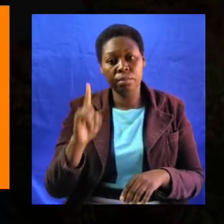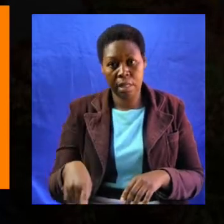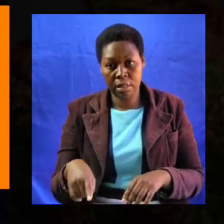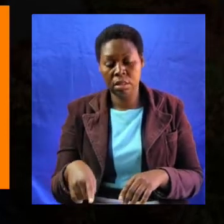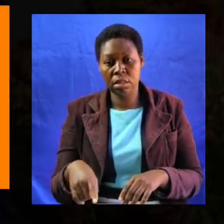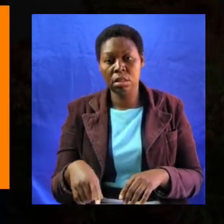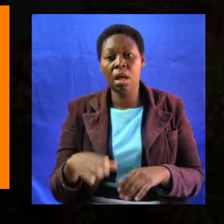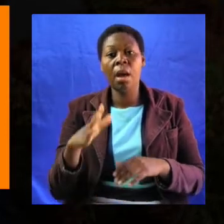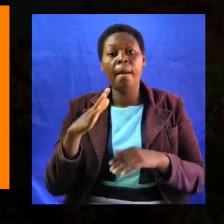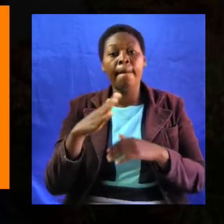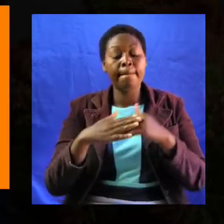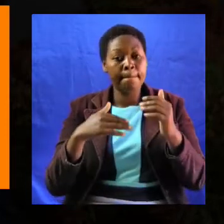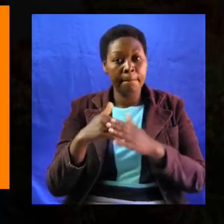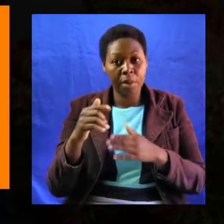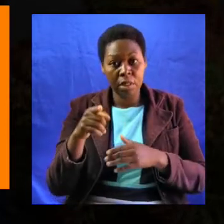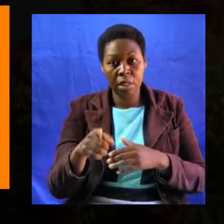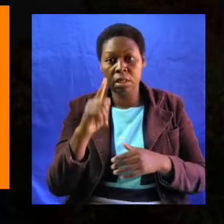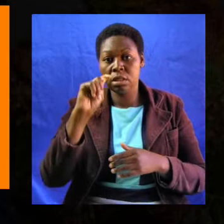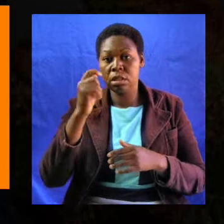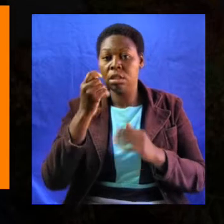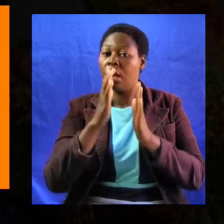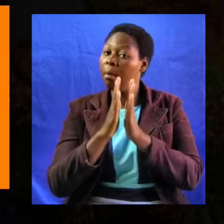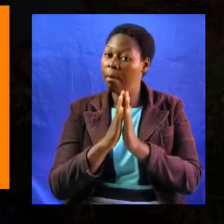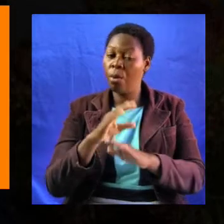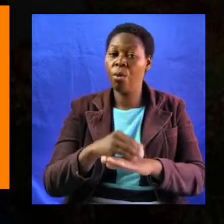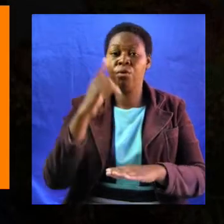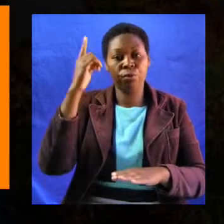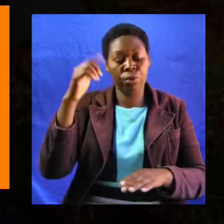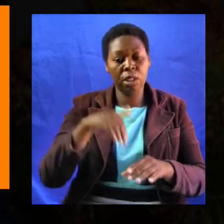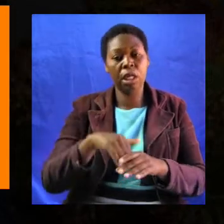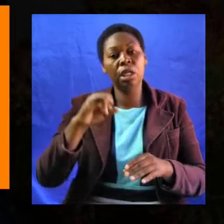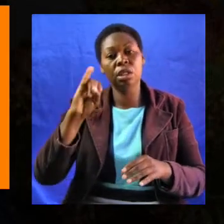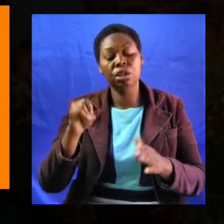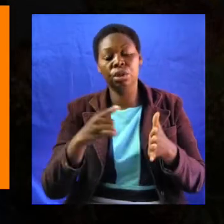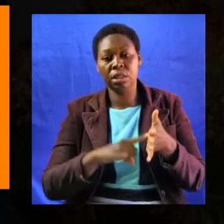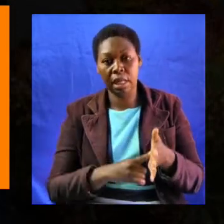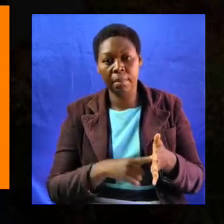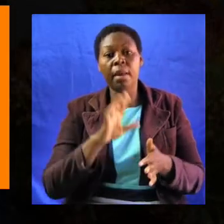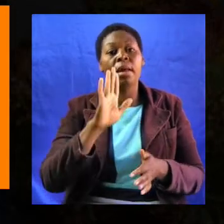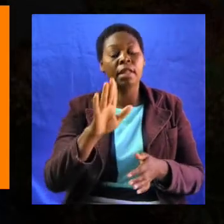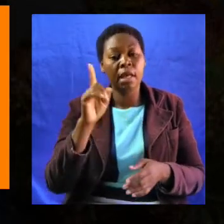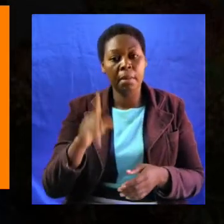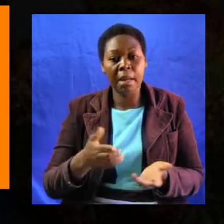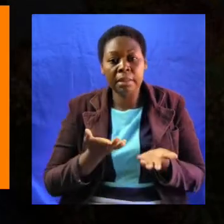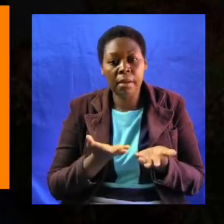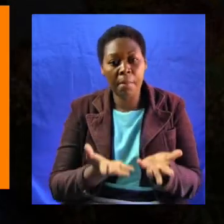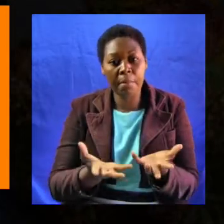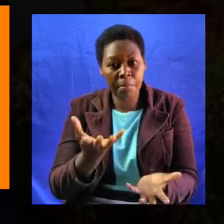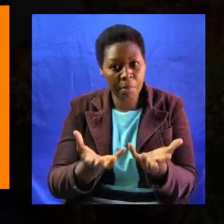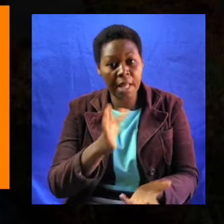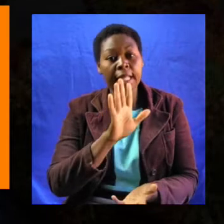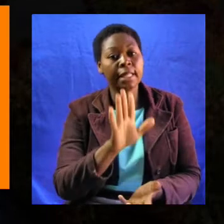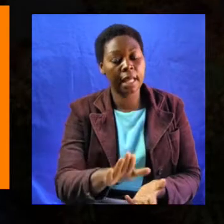yaMwari paJerusarema imba ngaivakwe. Pave pavangabayira zvibayiro nenheyo